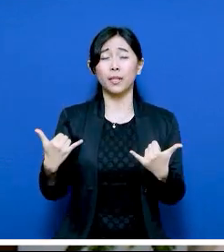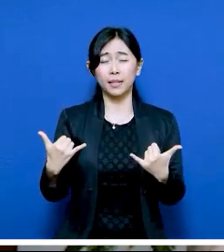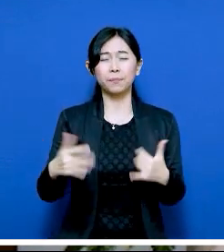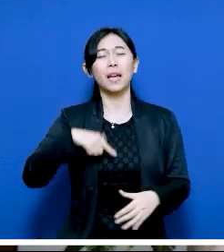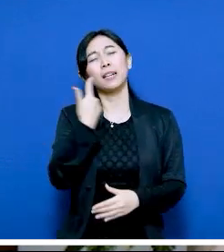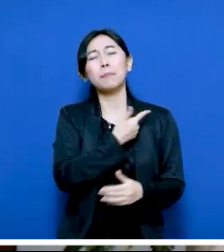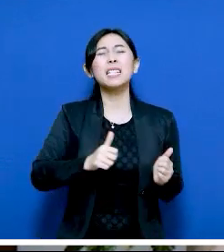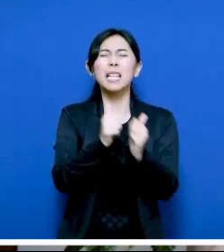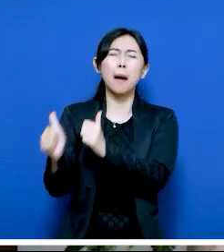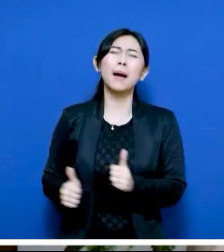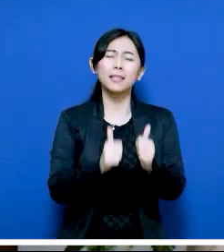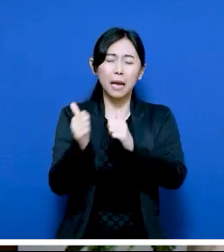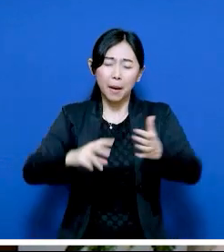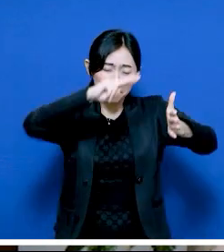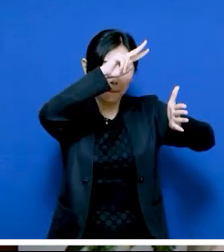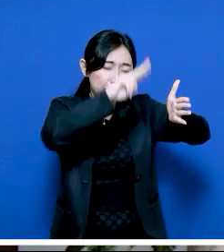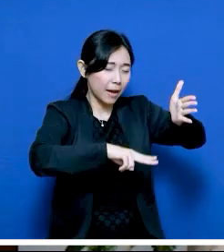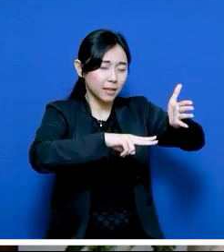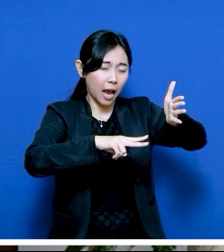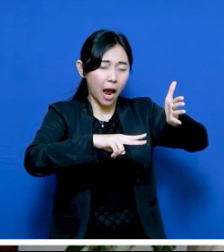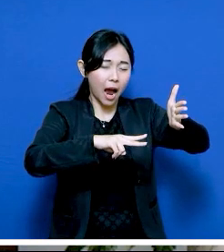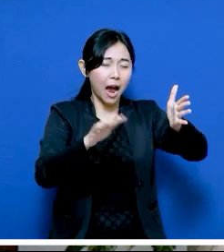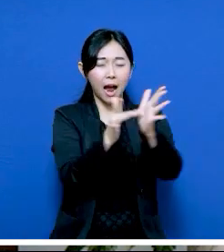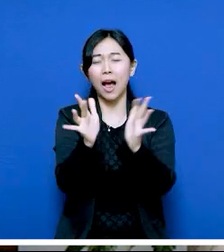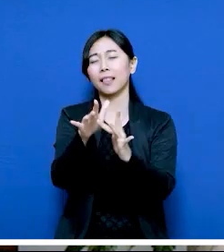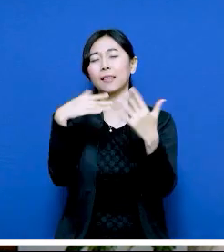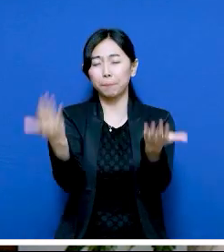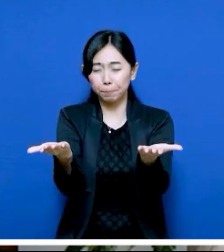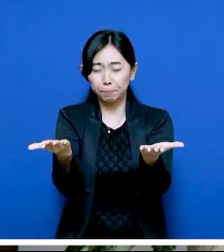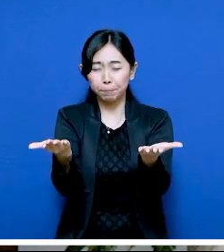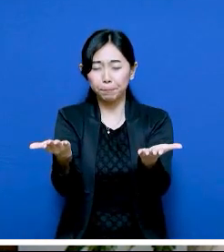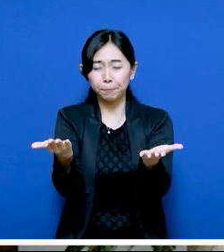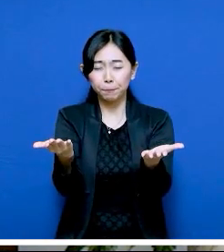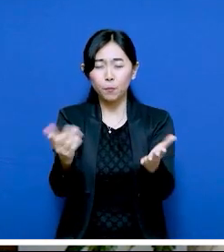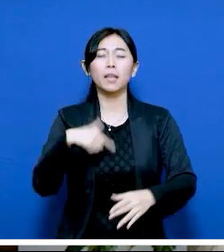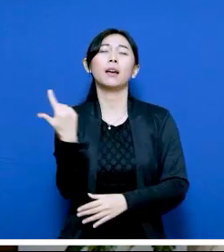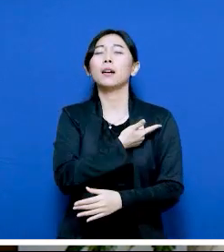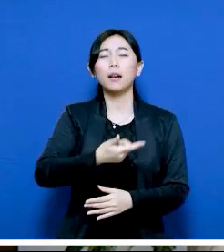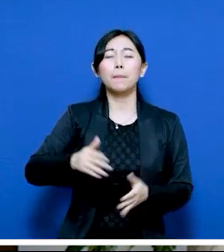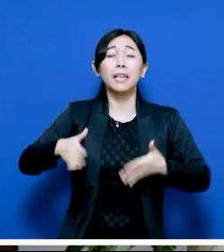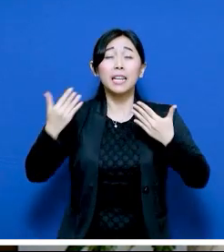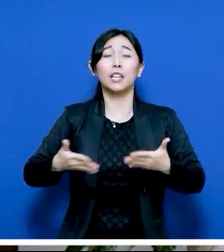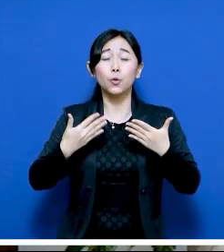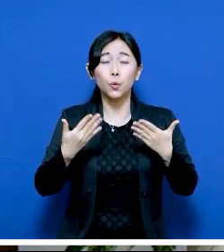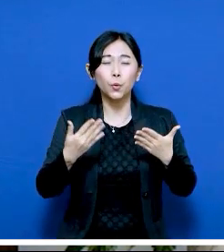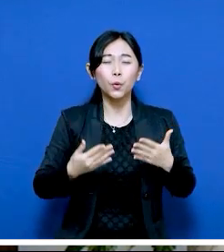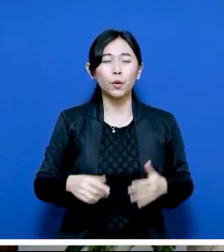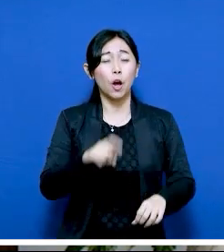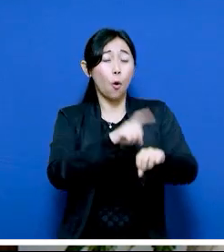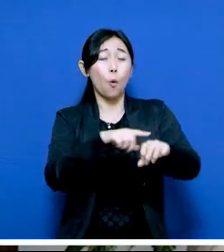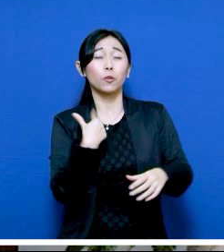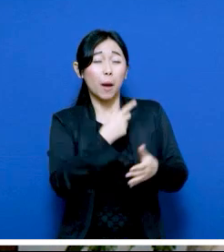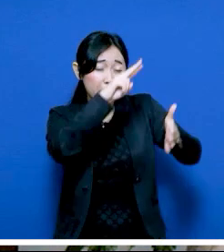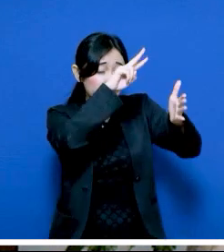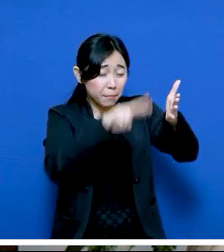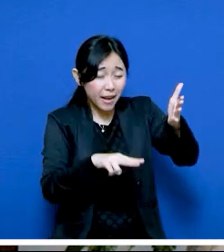bersama-sama akan mencoba membaca bagian demi bagian dari Alkitab. Kami rindu pembacaan-pembacaan Alkitab